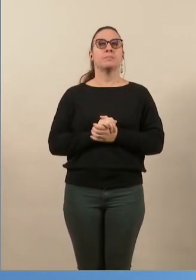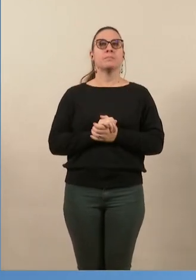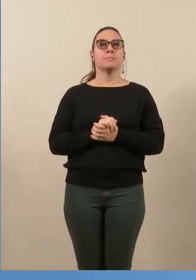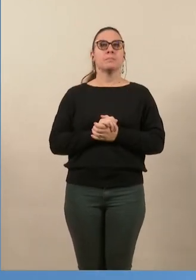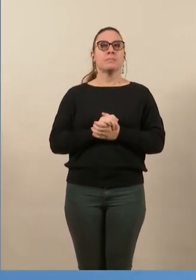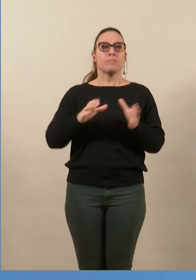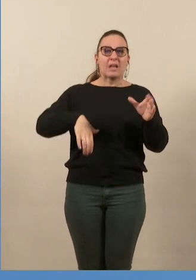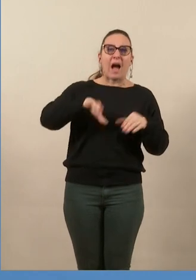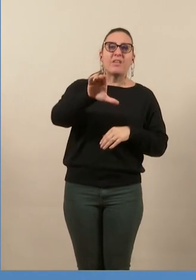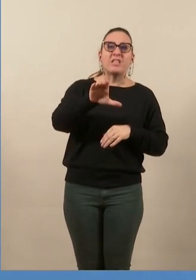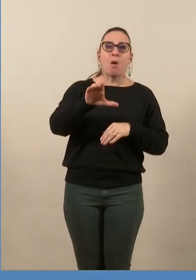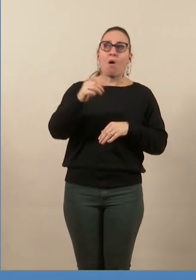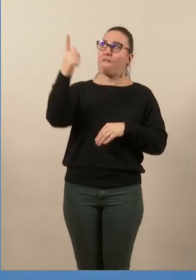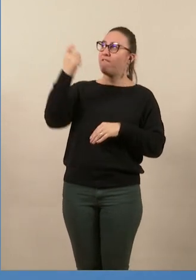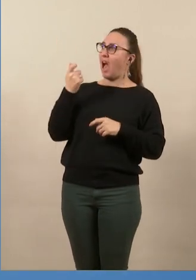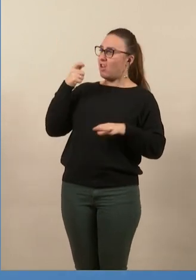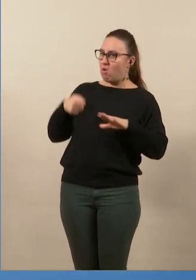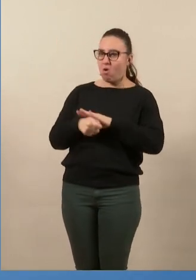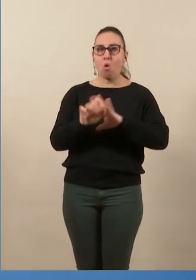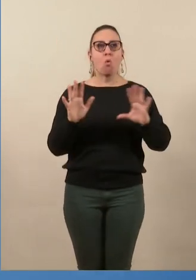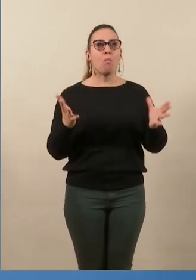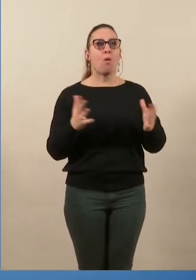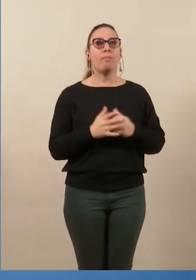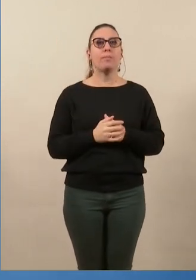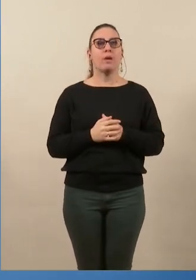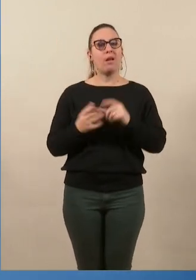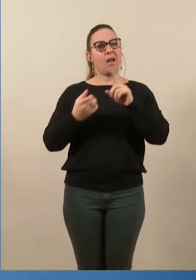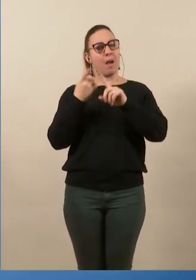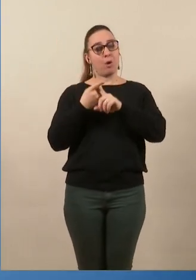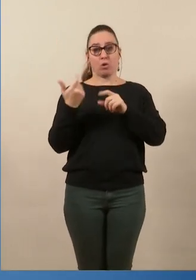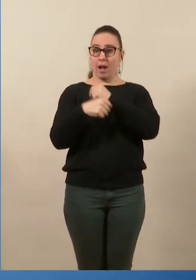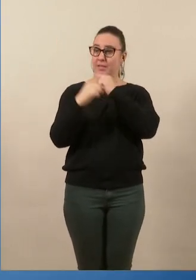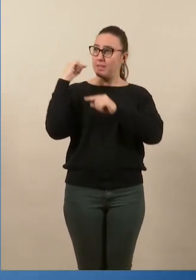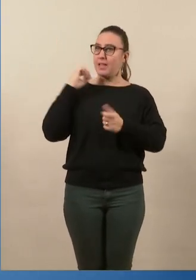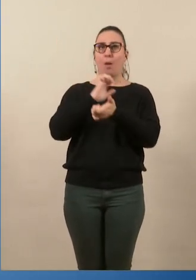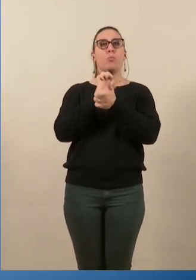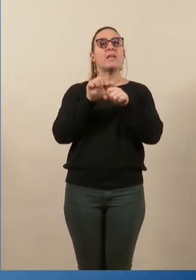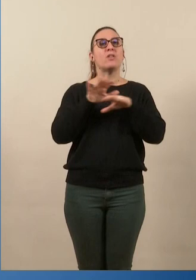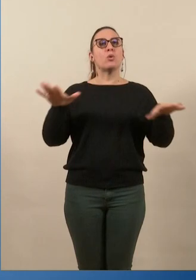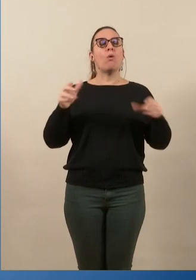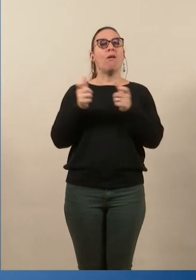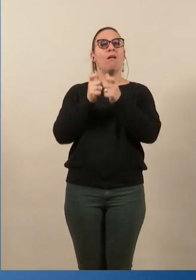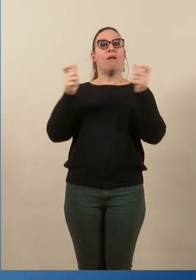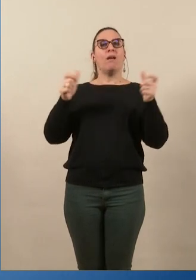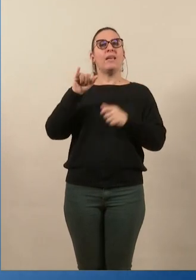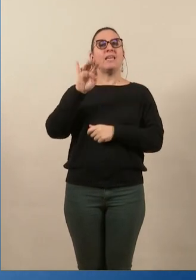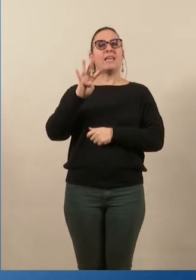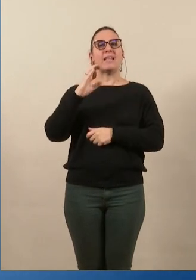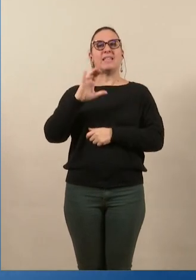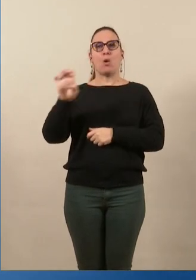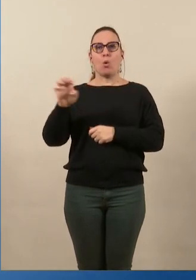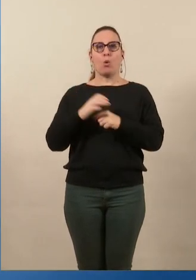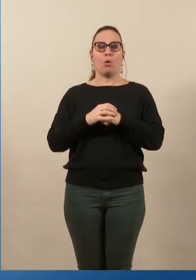les investissements il est intéressant de noter la récente publication c'était la semaine dernière de l'Institut iat ce de